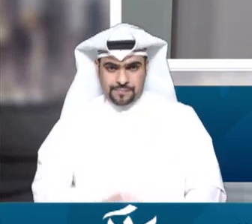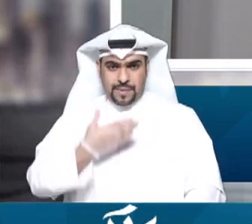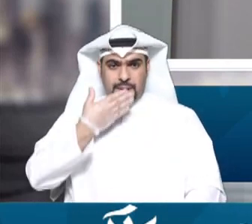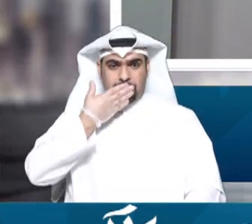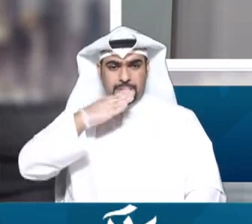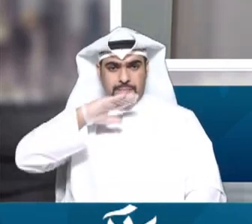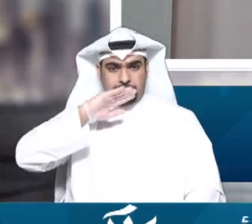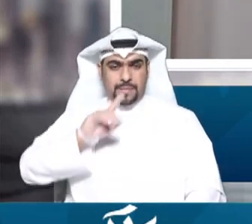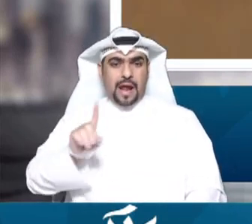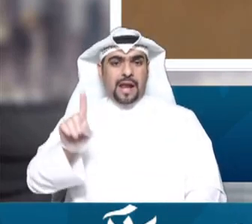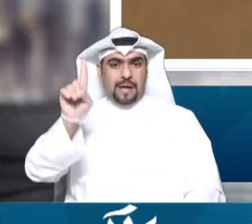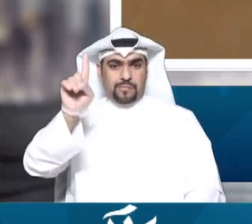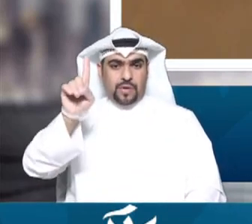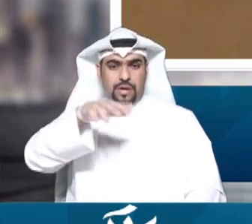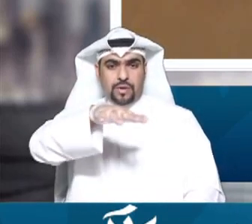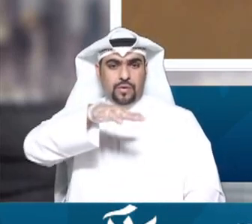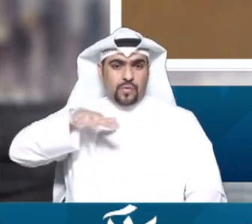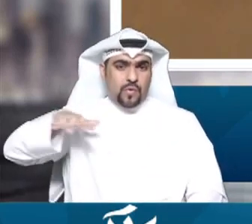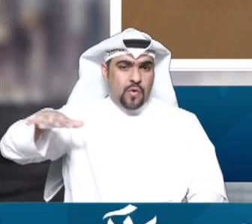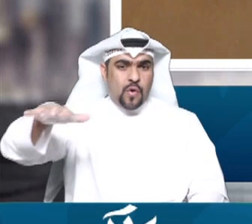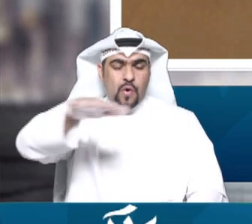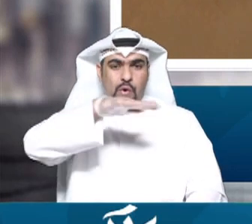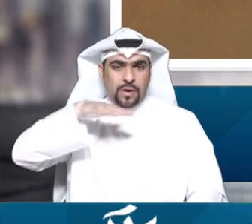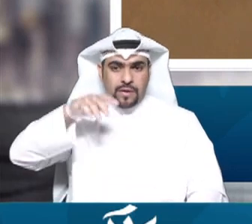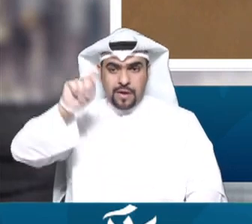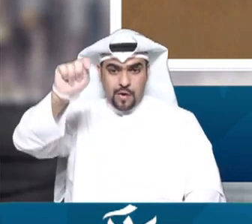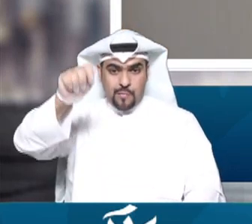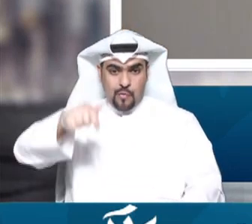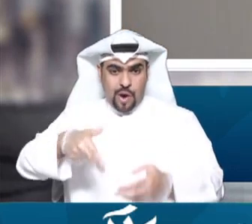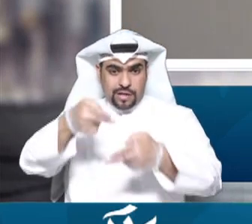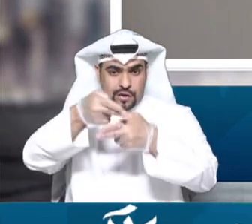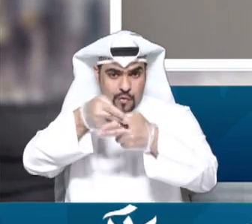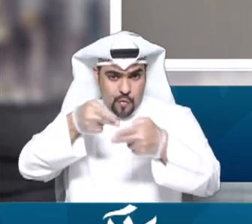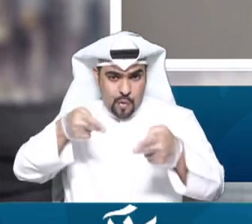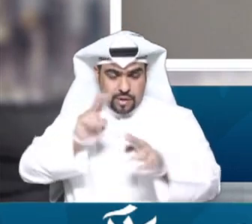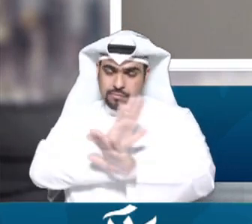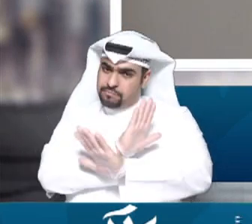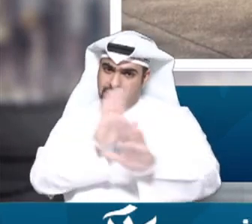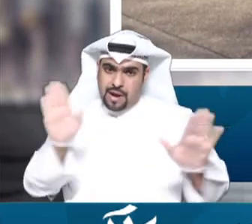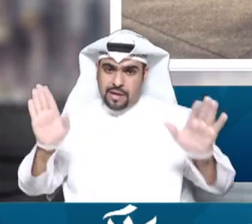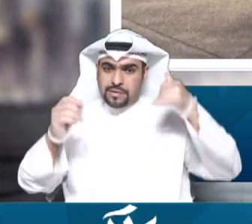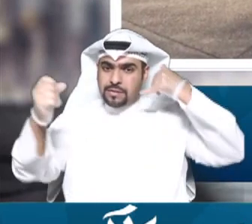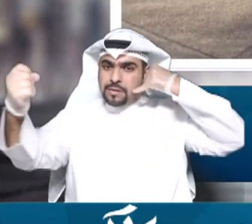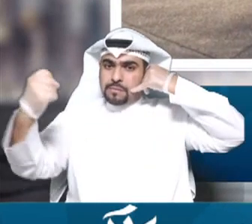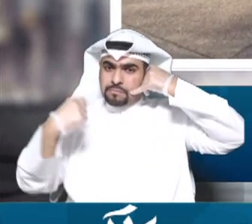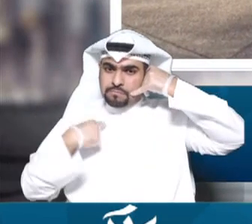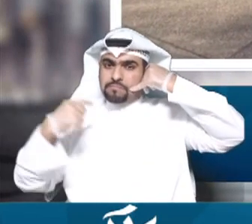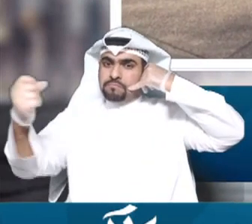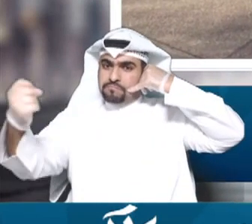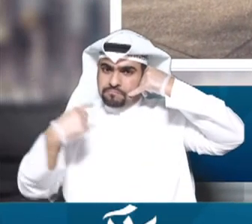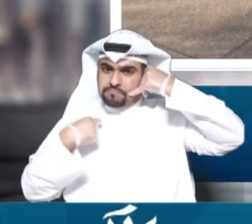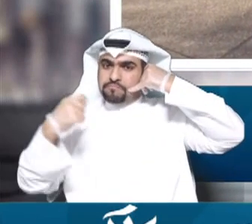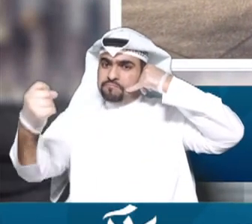كافة المواطنين الكويتيين على اتصال دائم وفي حال تواصل معنا،